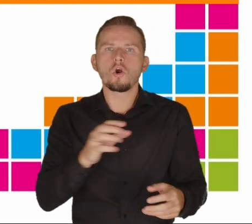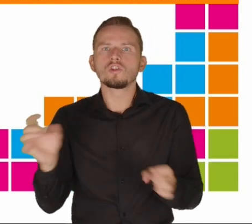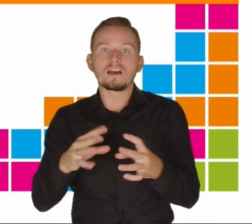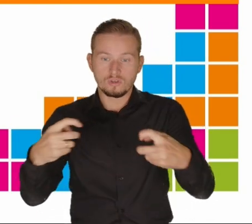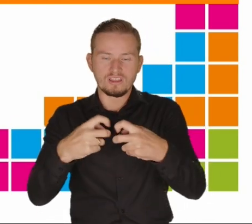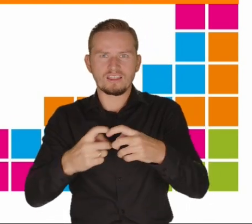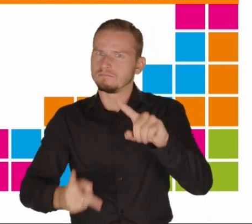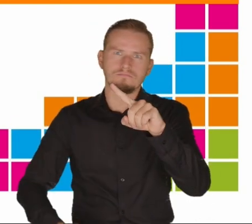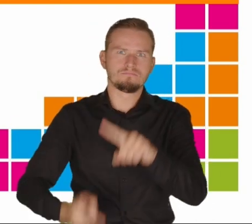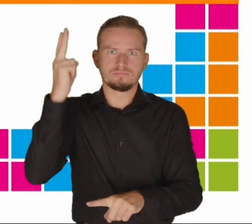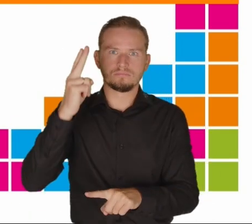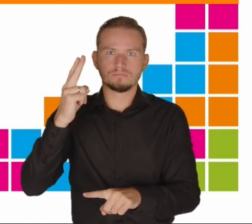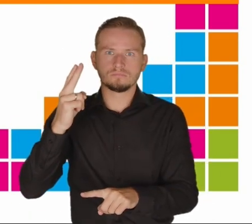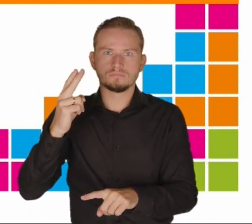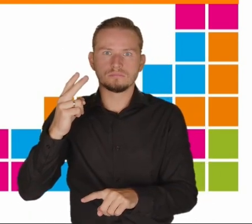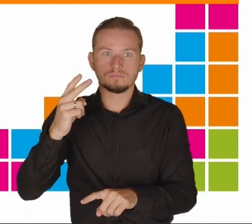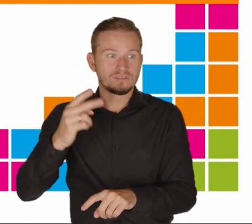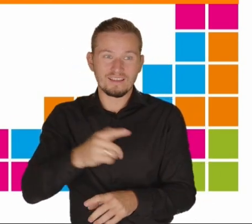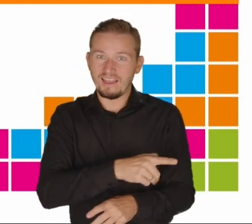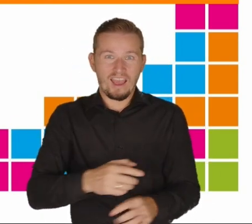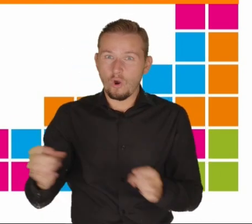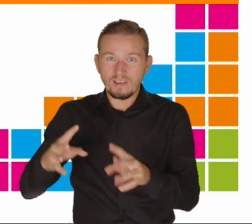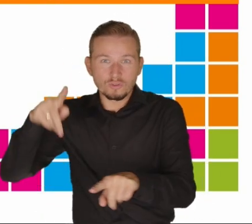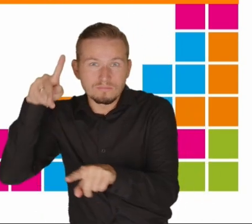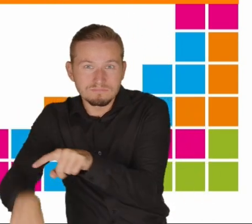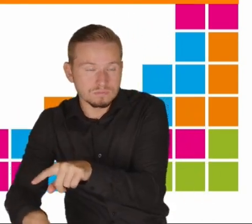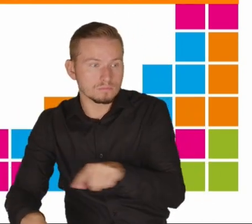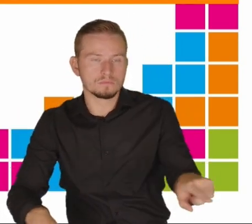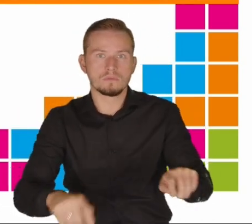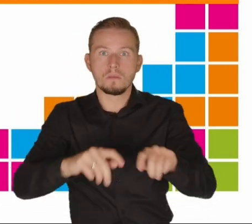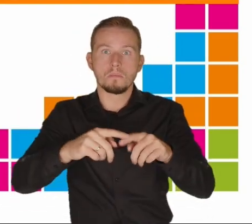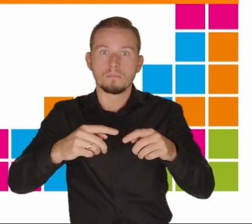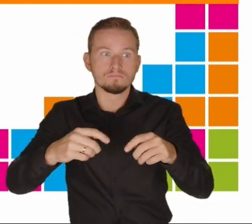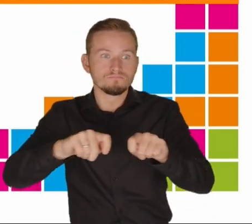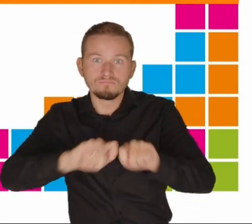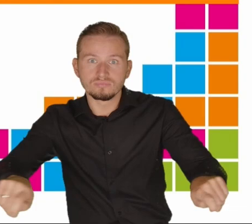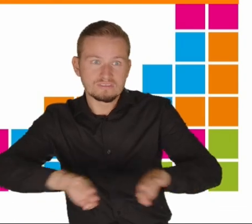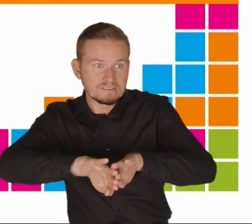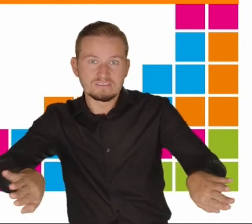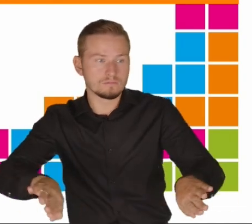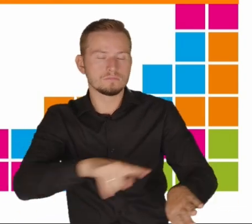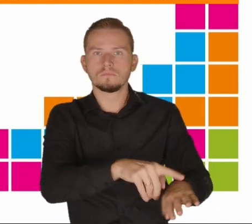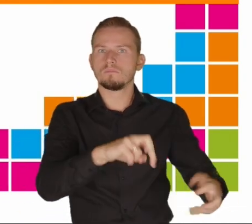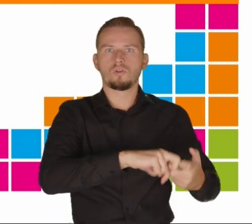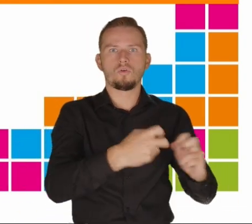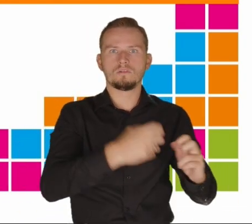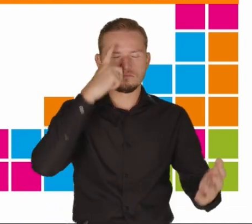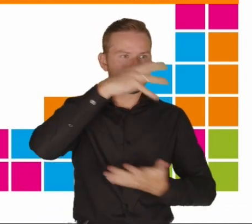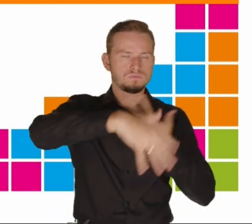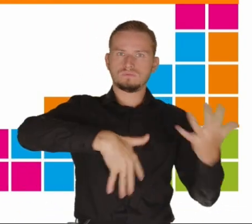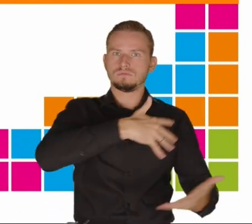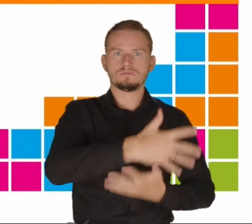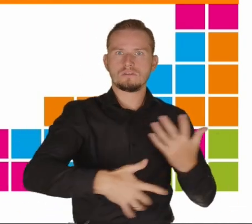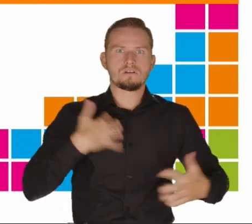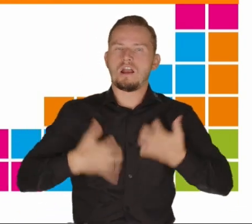internetu. Ponieważ wiele konsultacji po aktach agresji, które no, nie są w profilu osobowościowym osoby, która jest